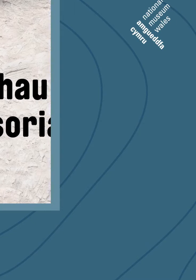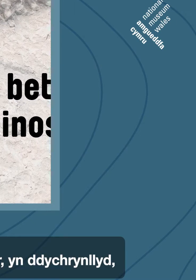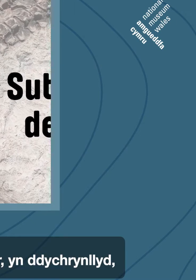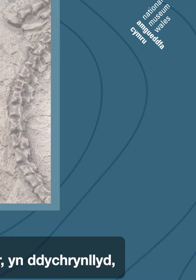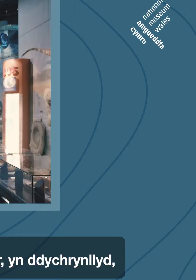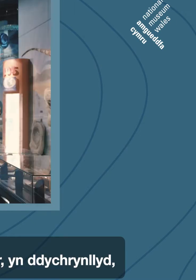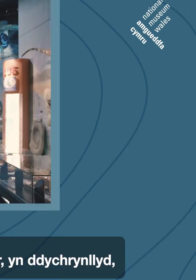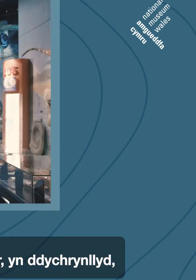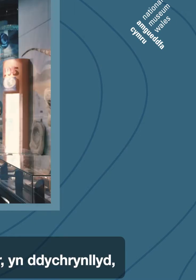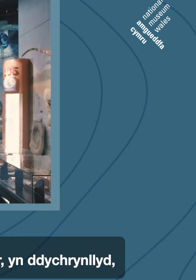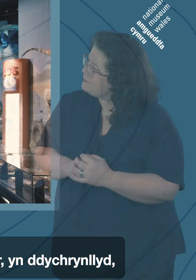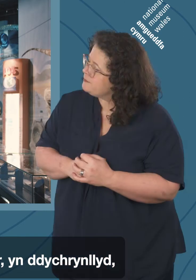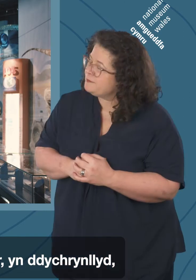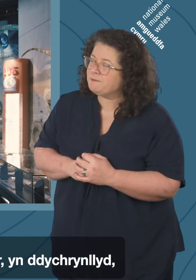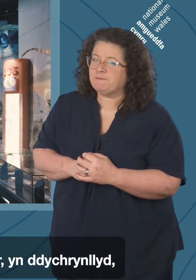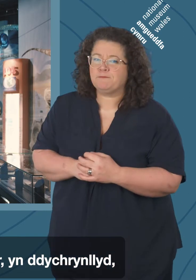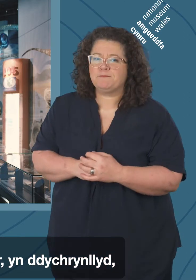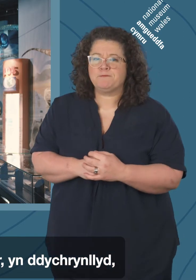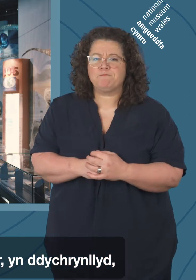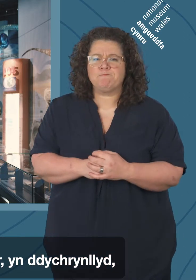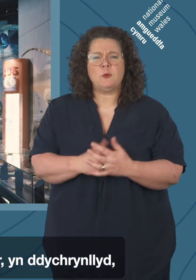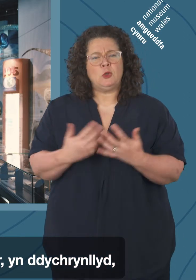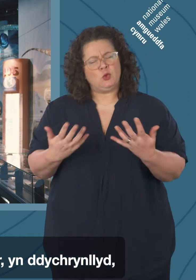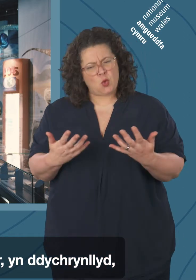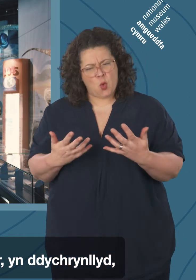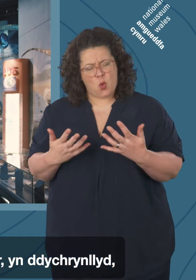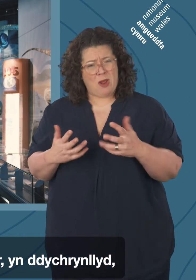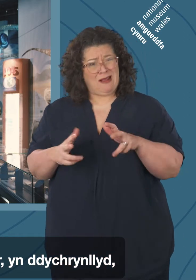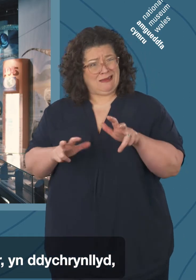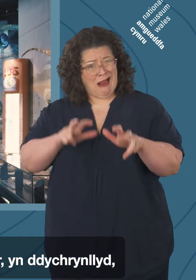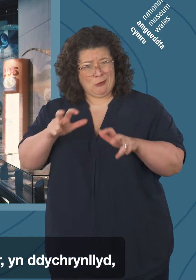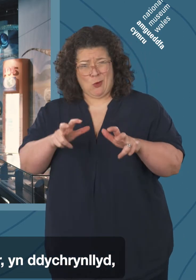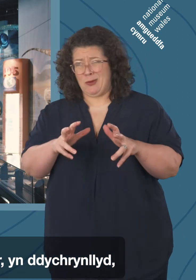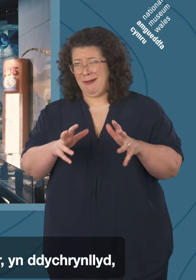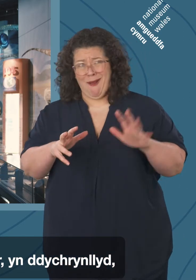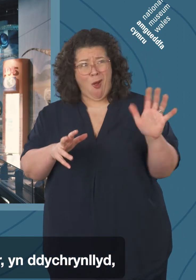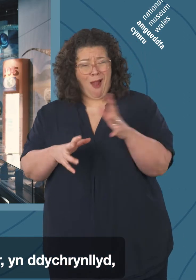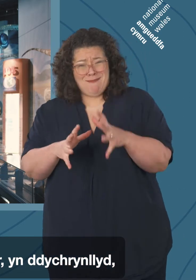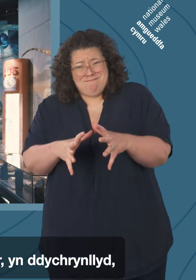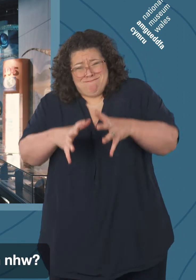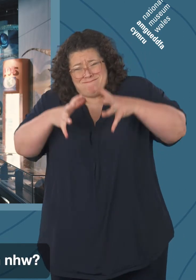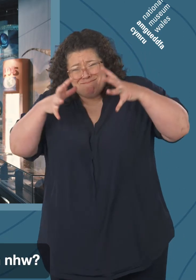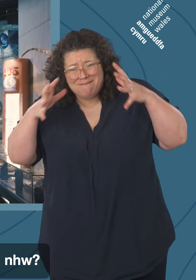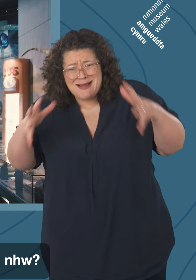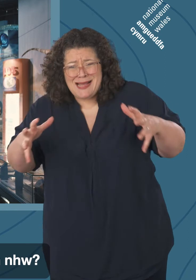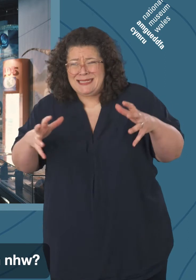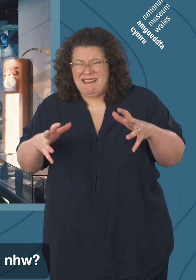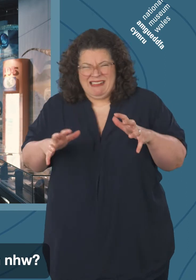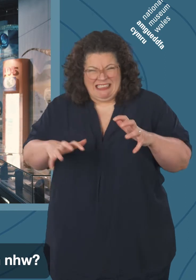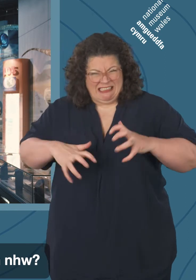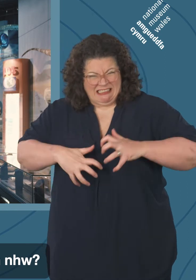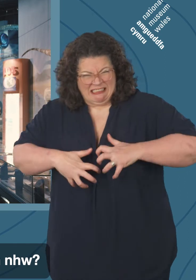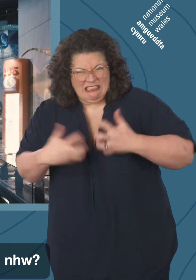Reit. Felly, mae pob dinosaur yn fawr, yn ddechranllud, gyda